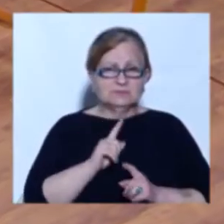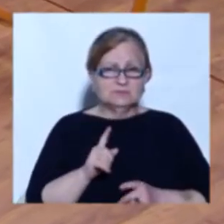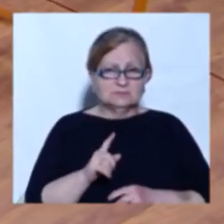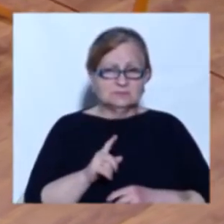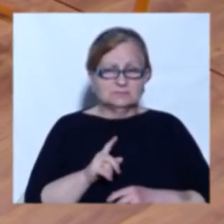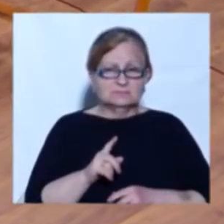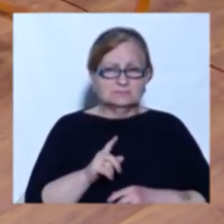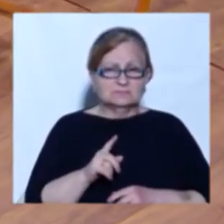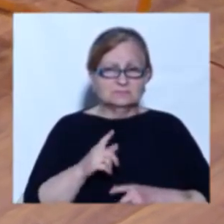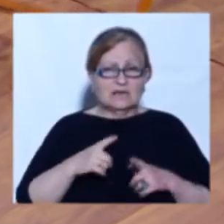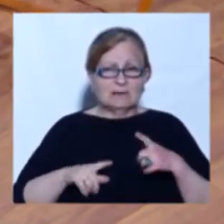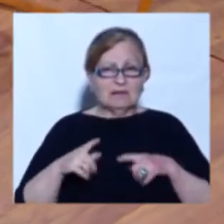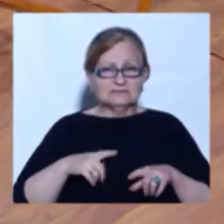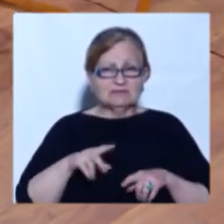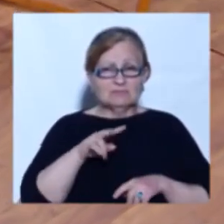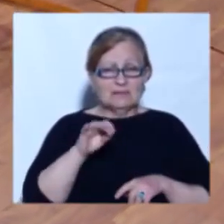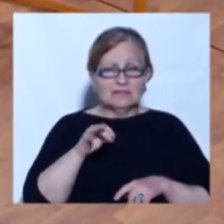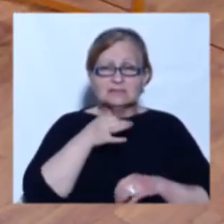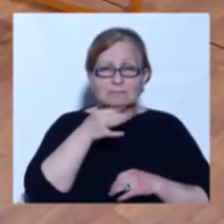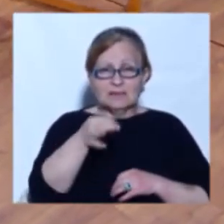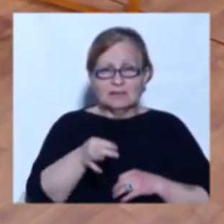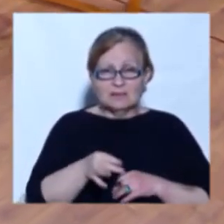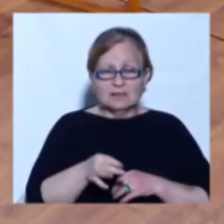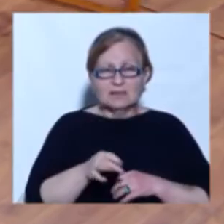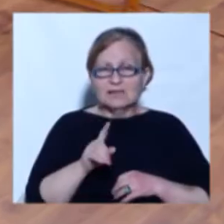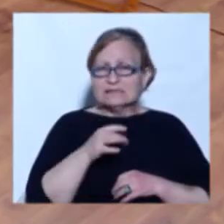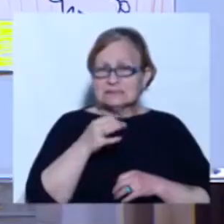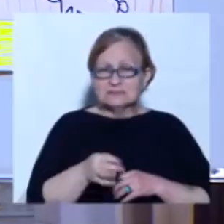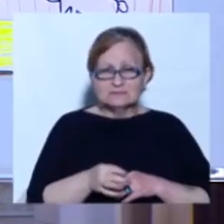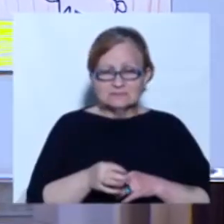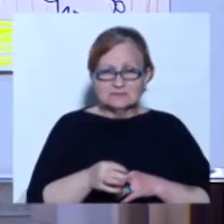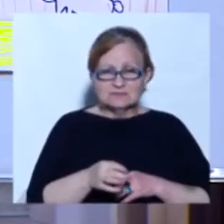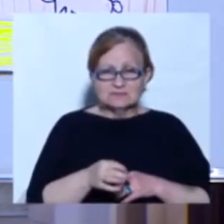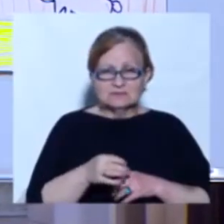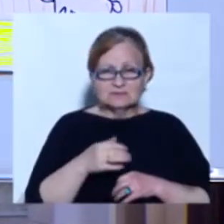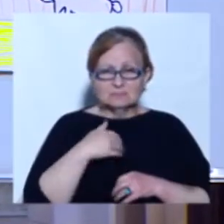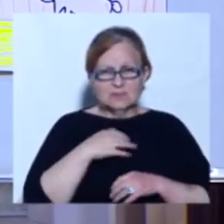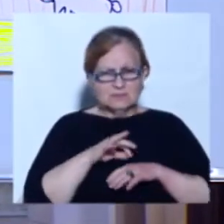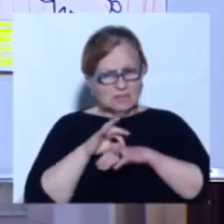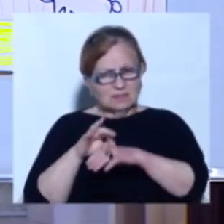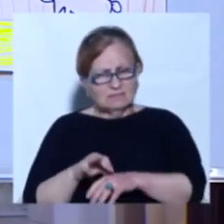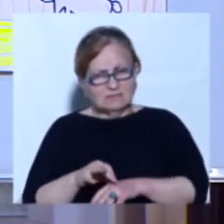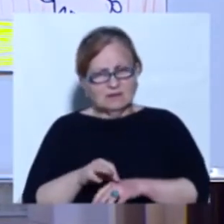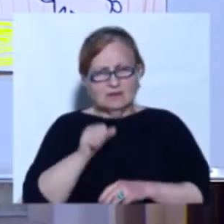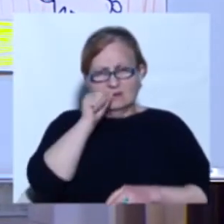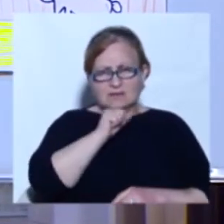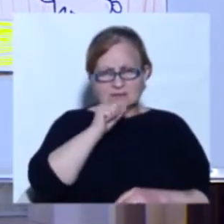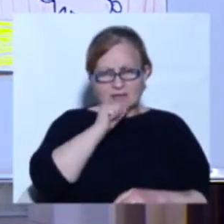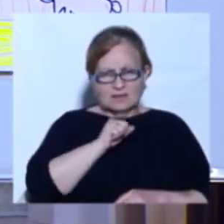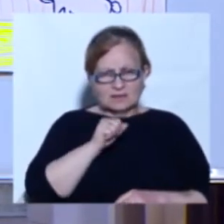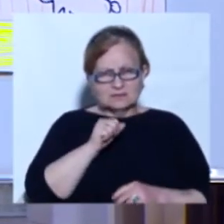Ნახე რას ეუბნება ლელა მასწავლებელი. Შენი აზრით რას ეტყვის? Მე წაგიყვან, ნაყინის